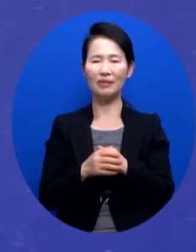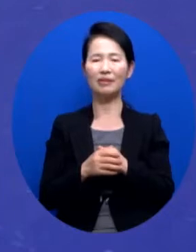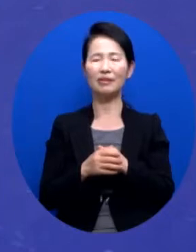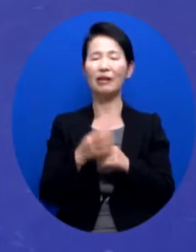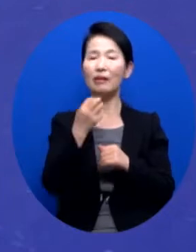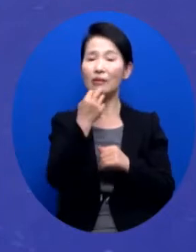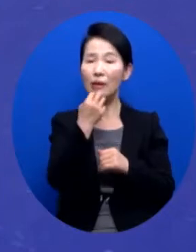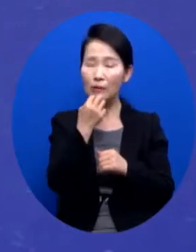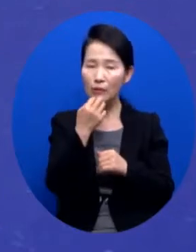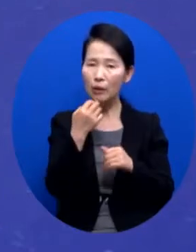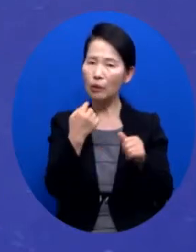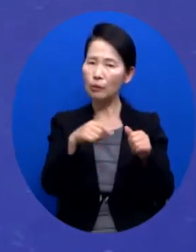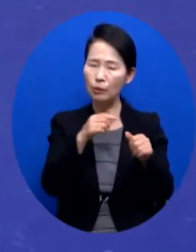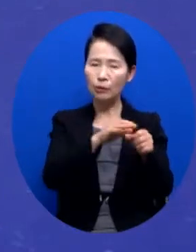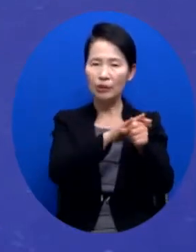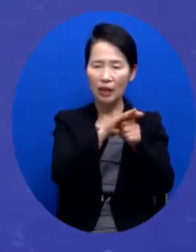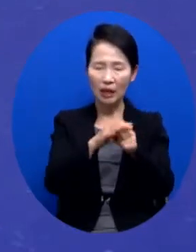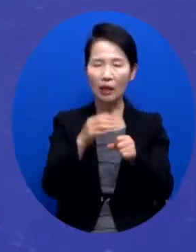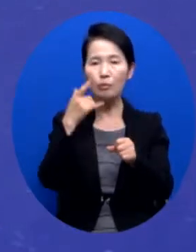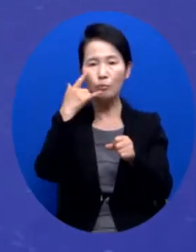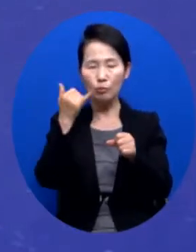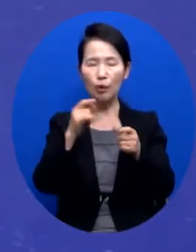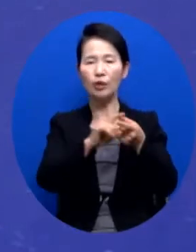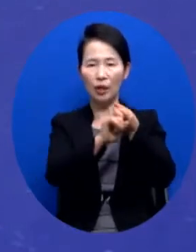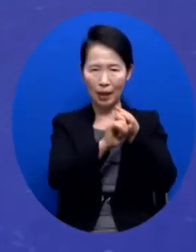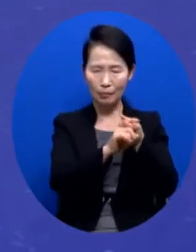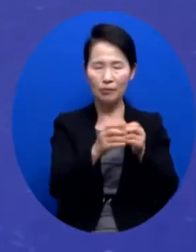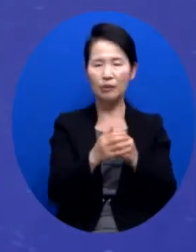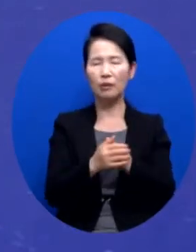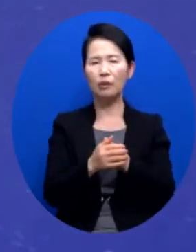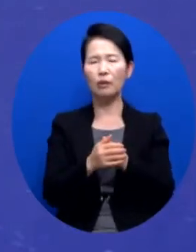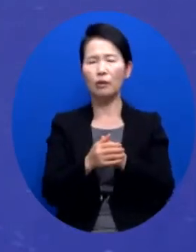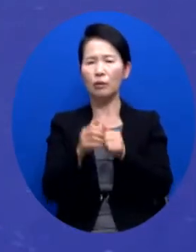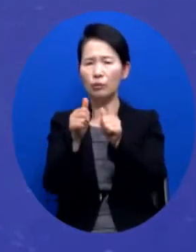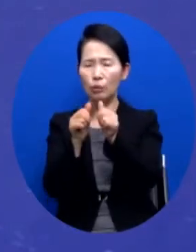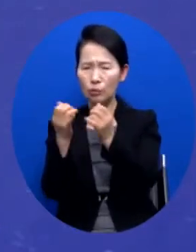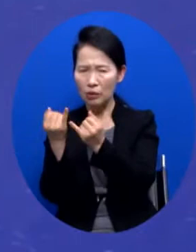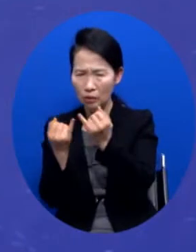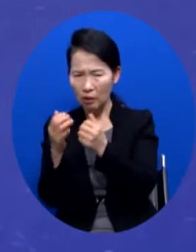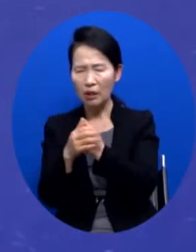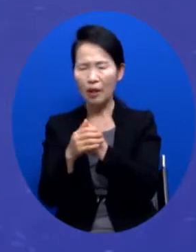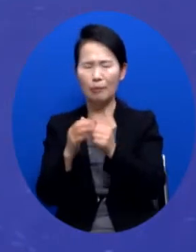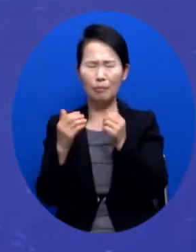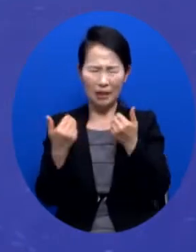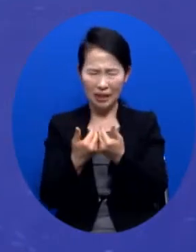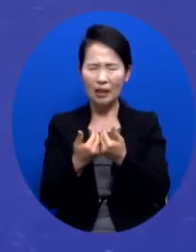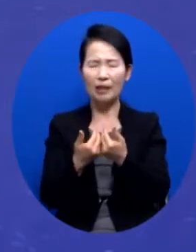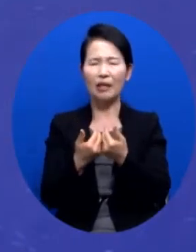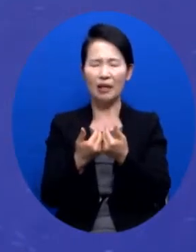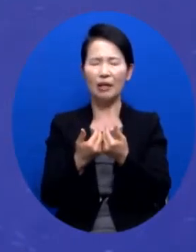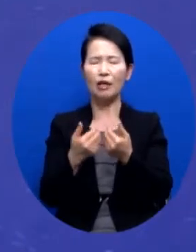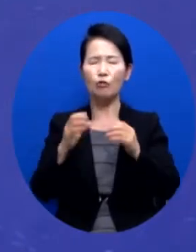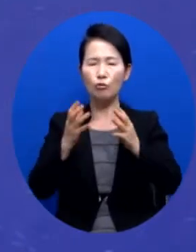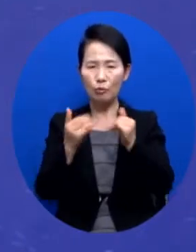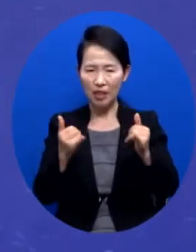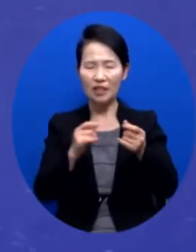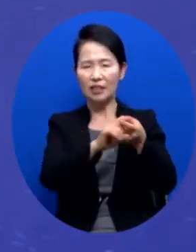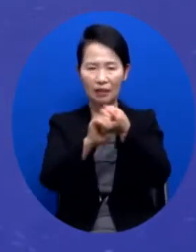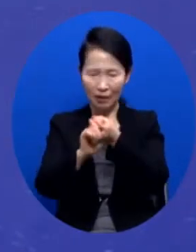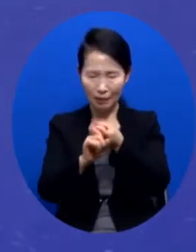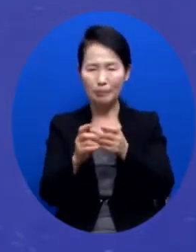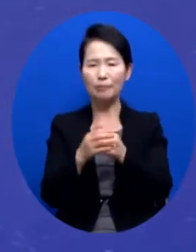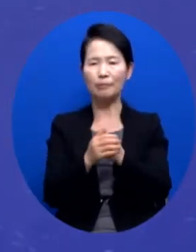서울 교육사랑 학부모 연합과 동성애 동성혼 반대 국민 8 건강한 사회 단체 전국 협의회